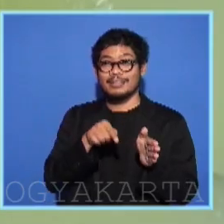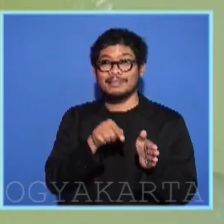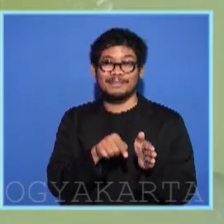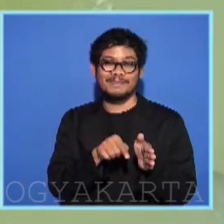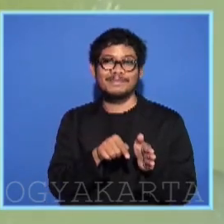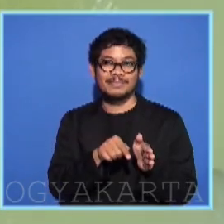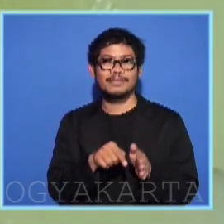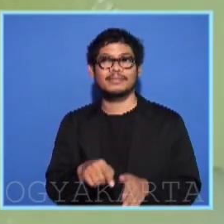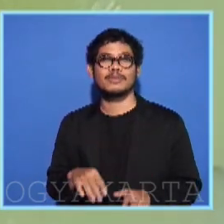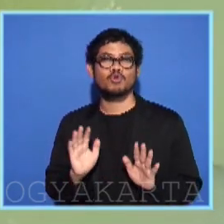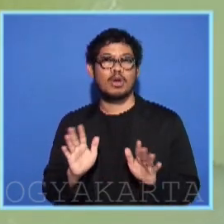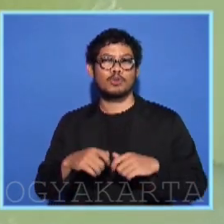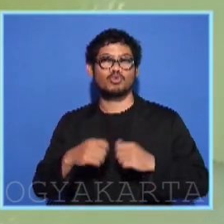Yogyakarta tahun 2004 Silam